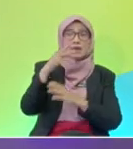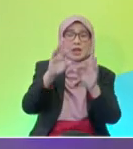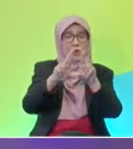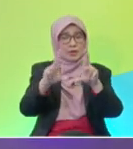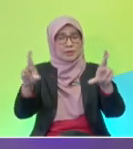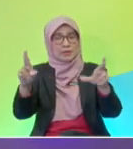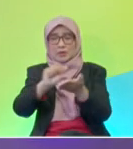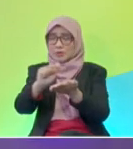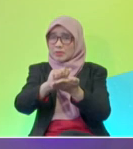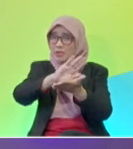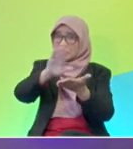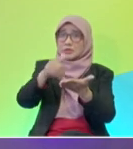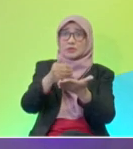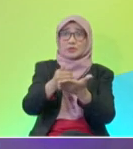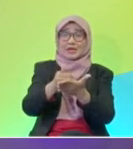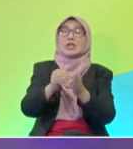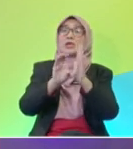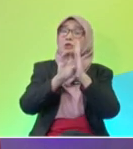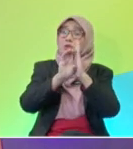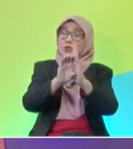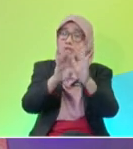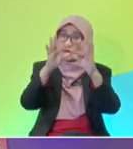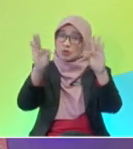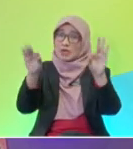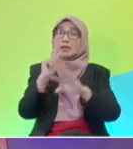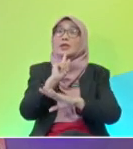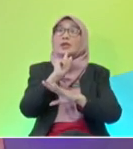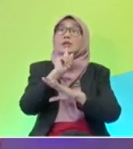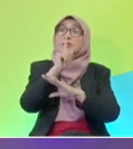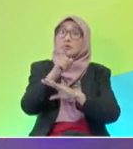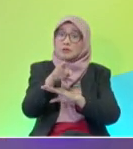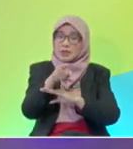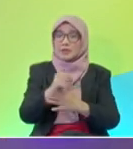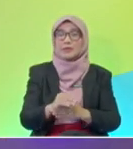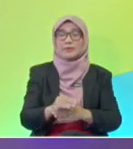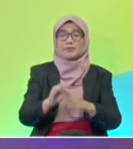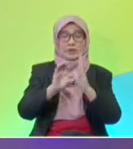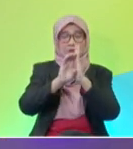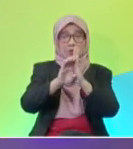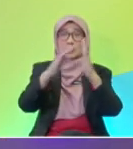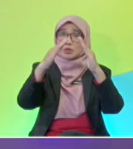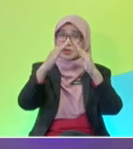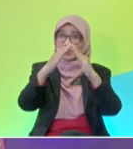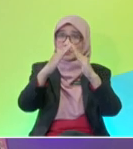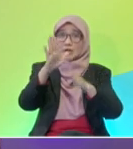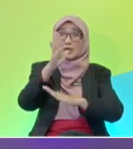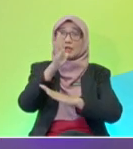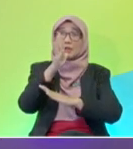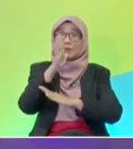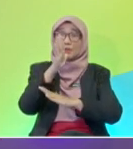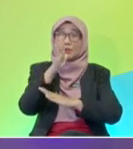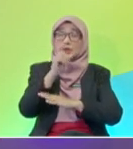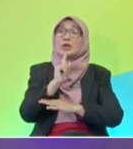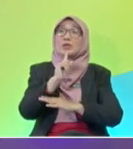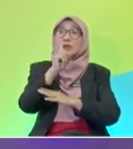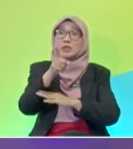tersebut itu ialah ayat suruhan Biasanya kalau kita di rumah Ibu Mira pernah tak suruh Mira pergi